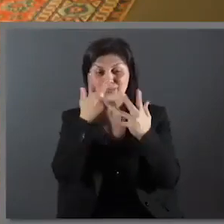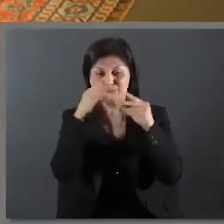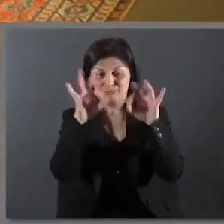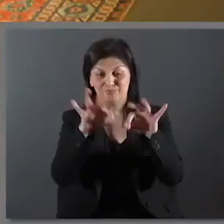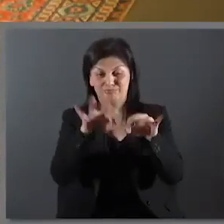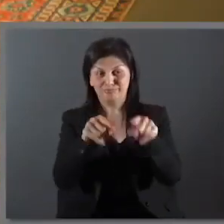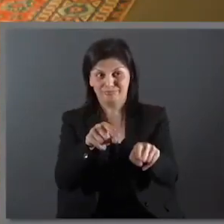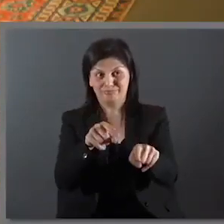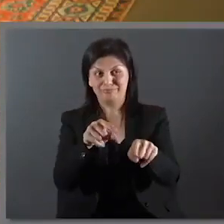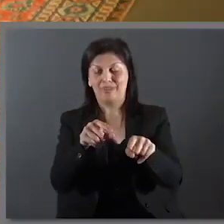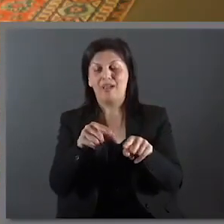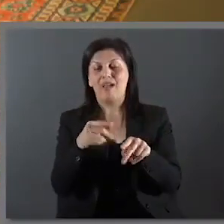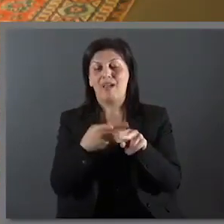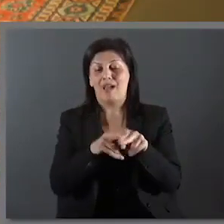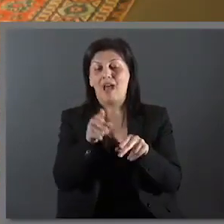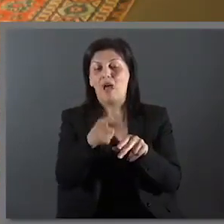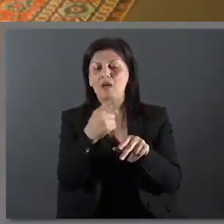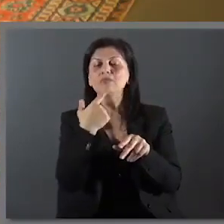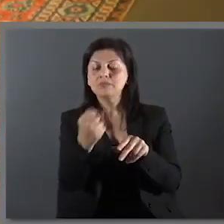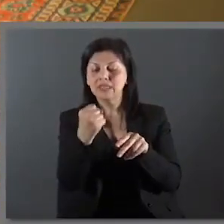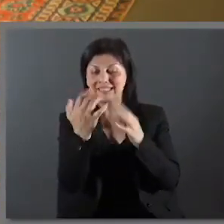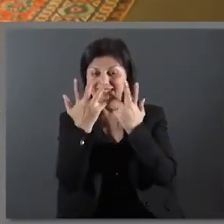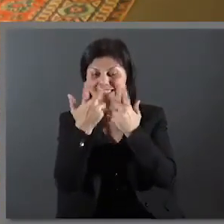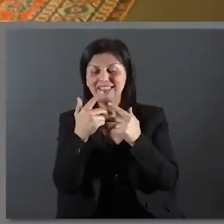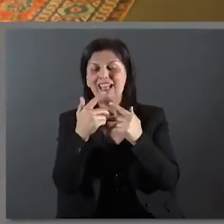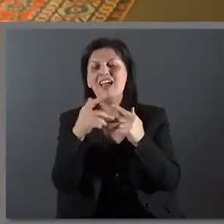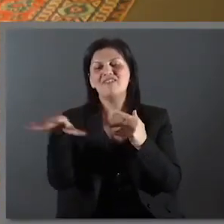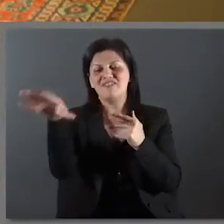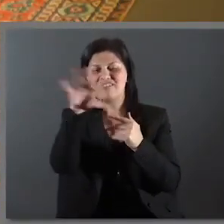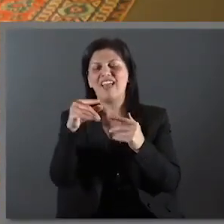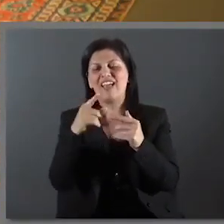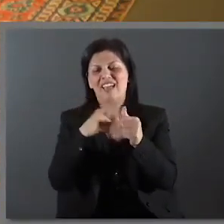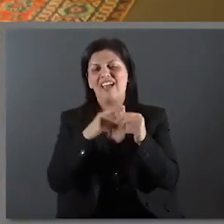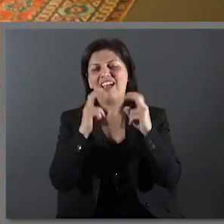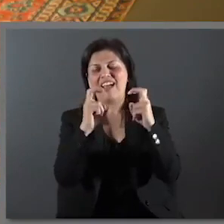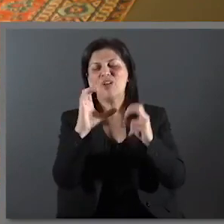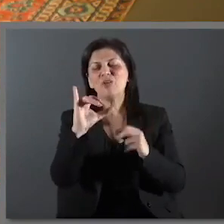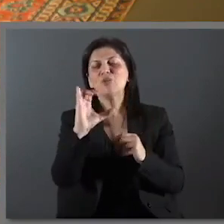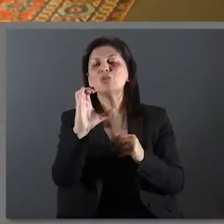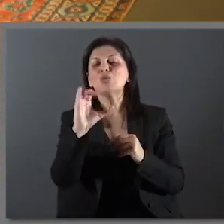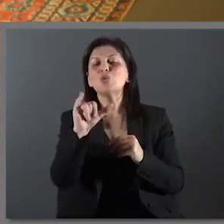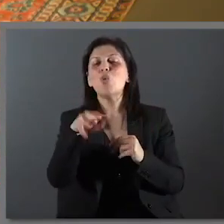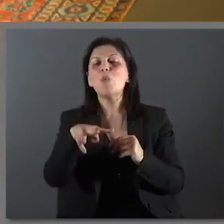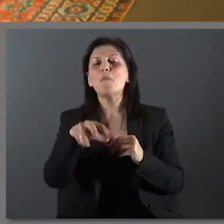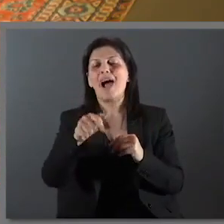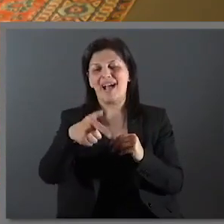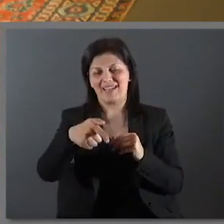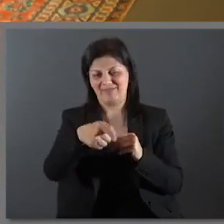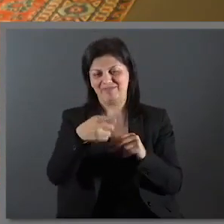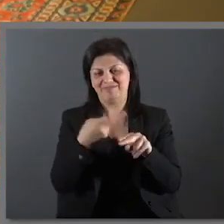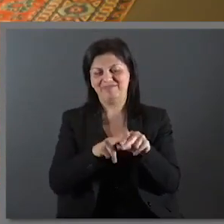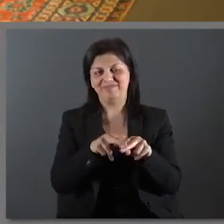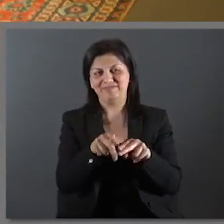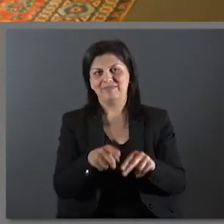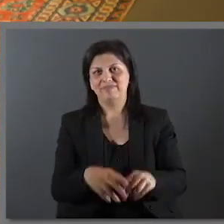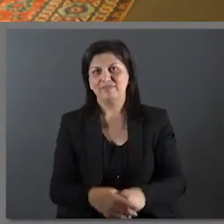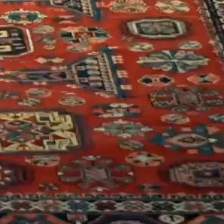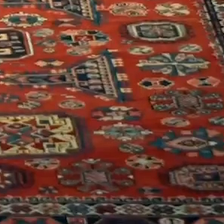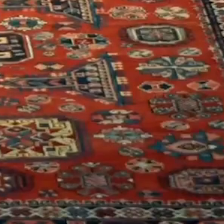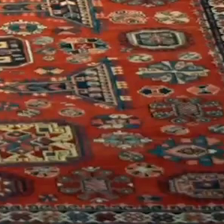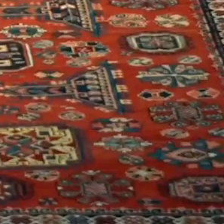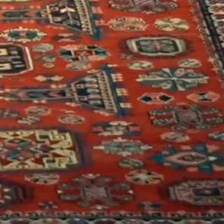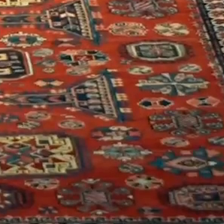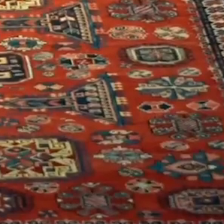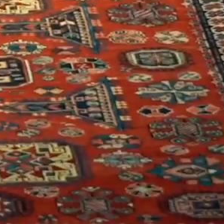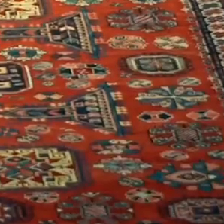alınır və gördüyümüz kimi xalçanın ara hissəsinin böyük əksəriyyətini də boyandığı tünd qırmızı rəngə peşəkarlar sumaq rəng deyirlər.